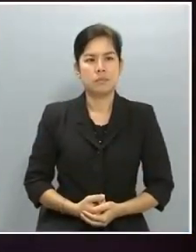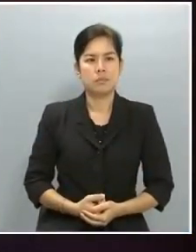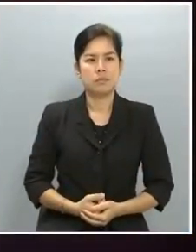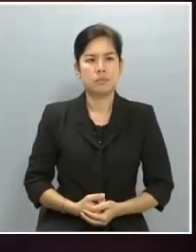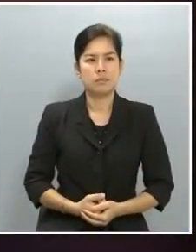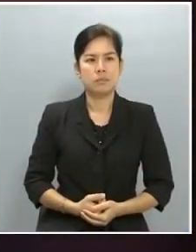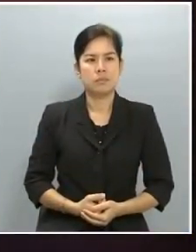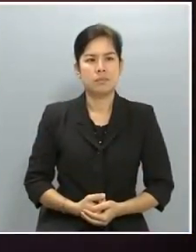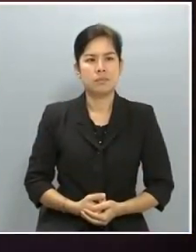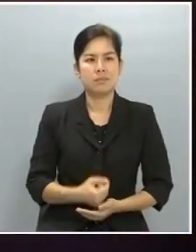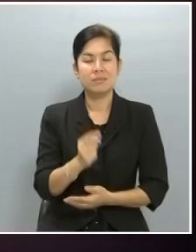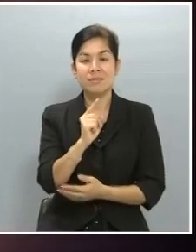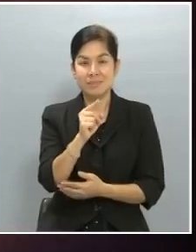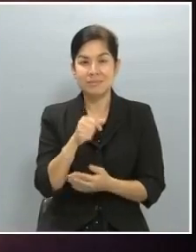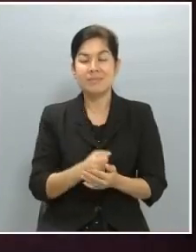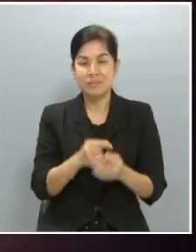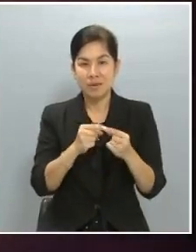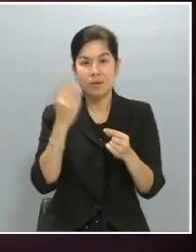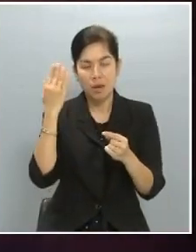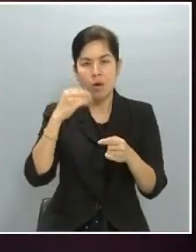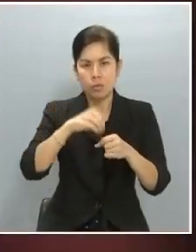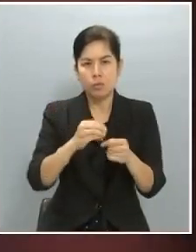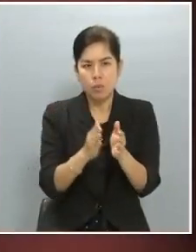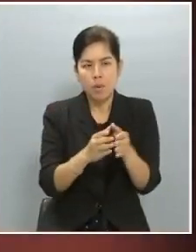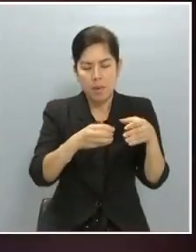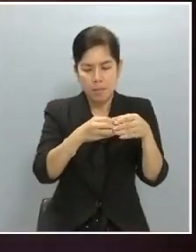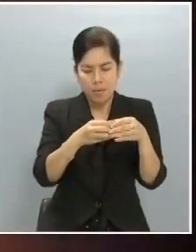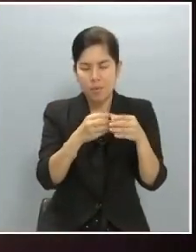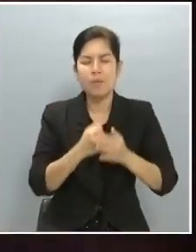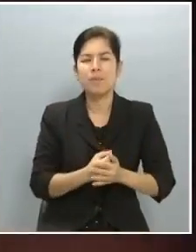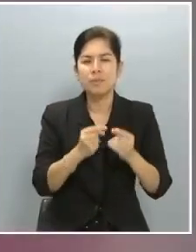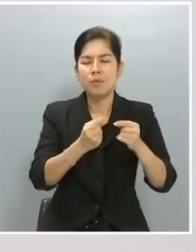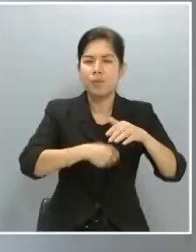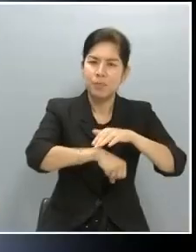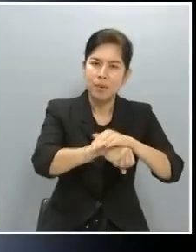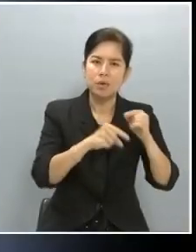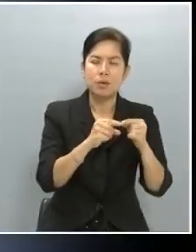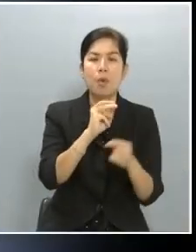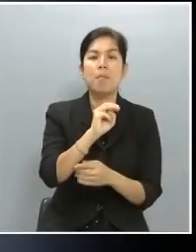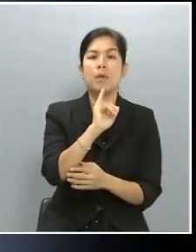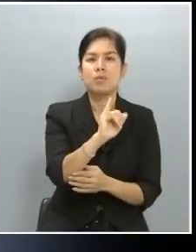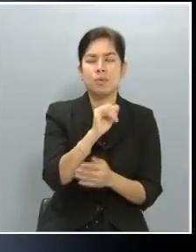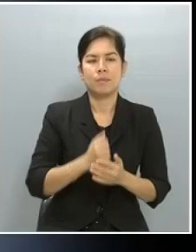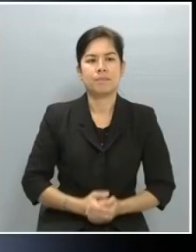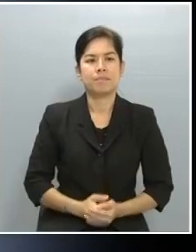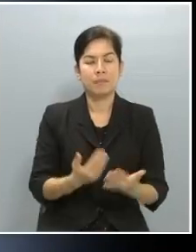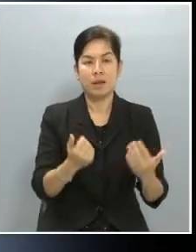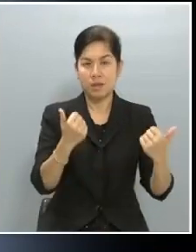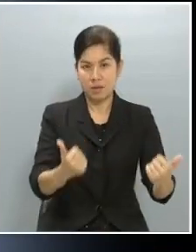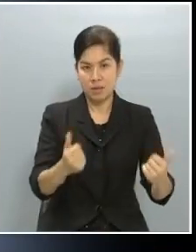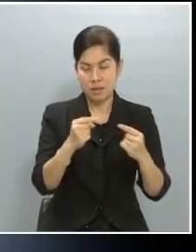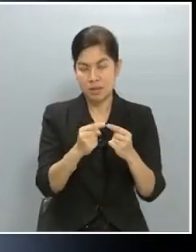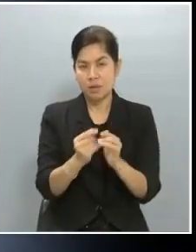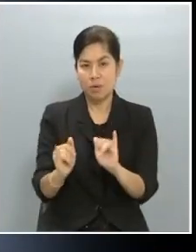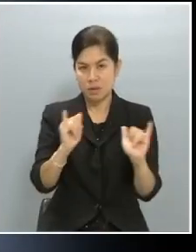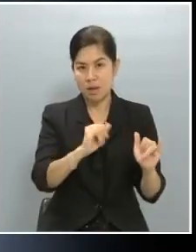ขาเคยอยู่กับแมนยูไนเต็ดในอังกฤษ8ปีนะครับย้ายไปยูเวนตุสในอิตาลี3ปีล่าสุดครับกลับมาเล่นในแผ่นดินแม่ประเท